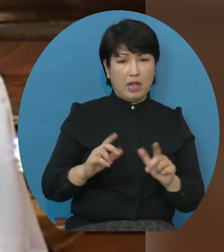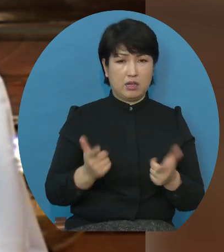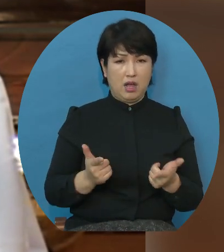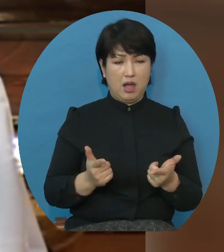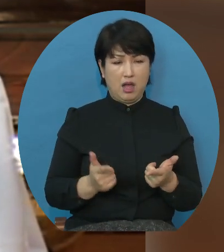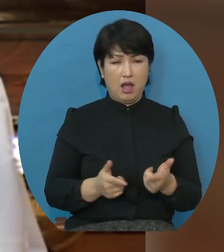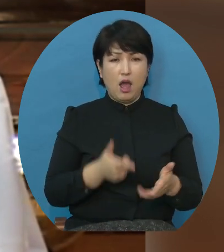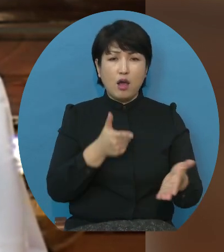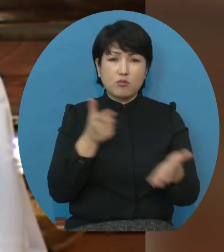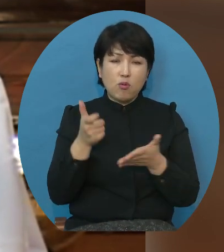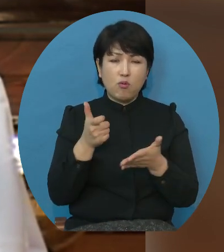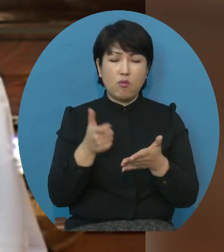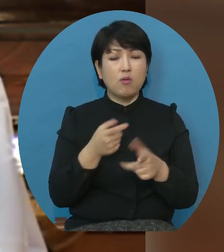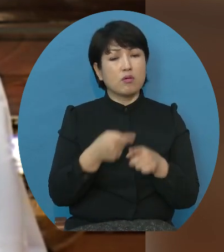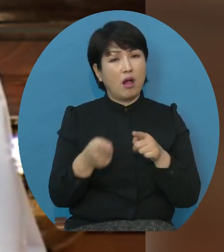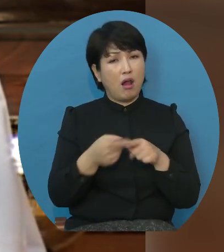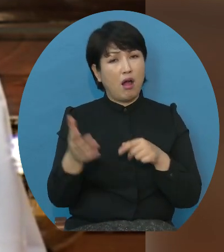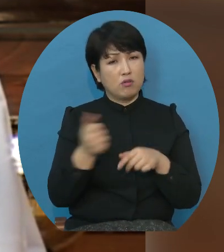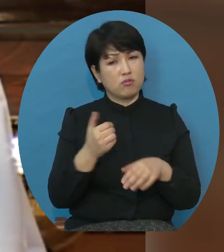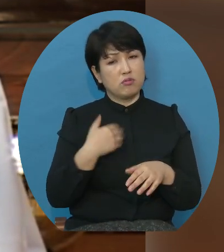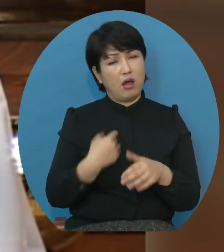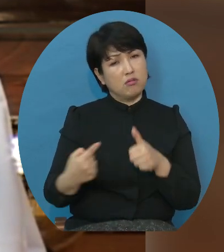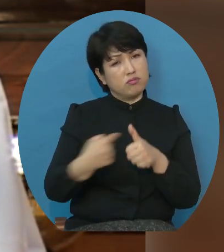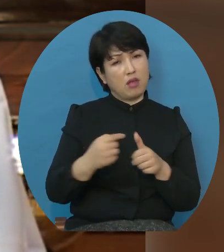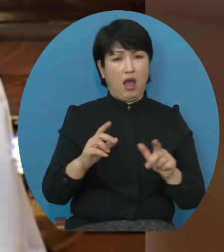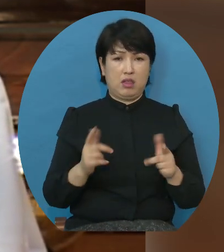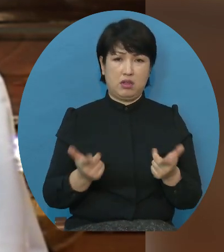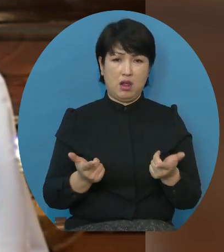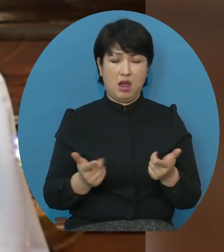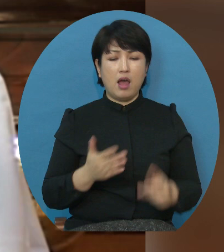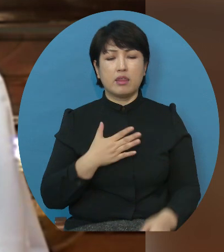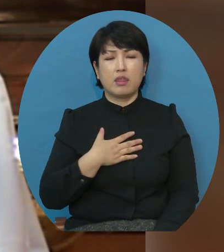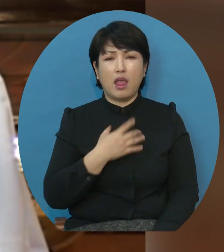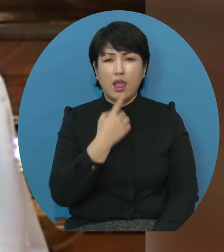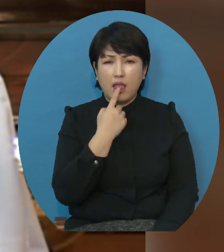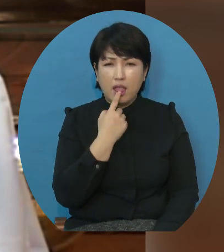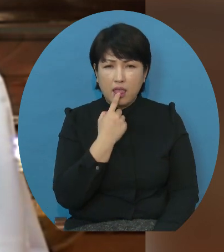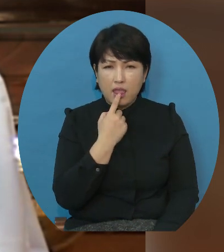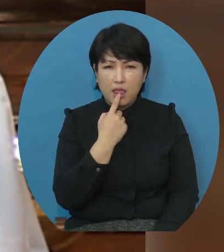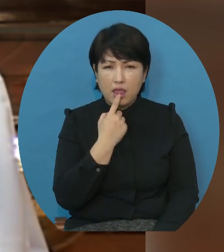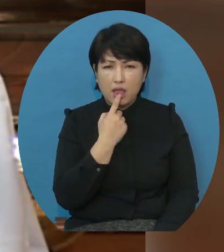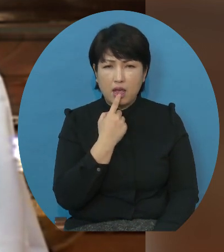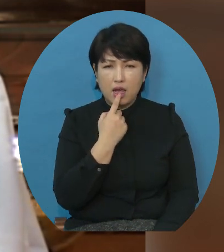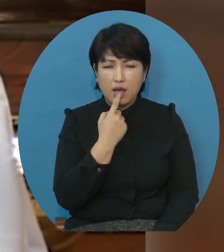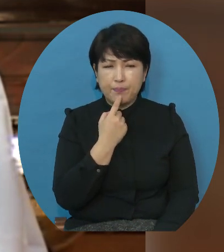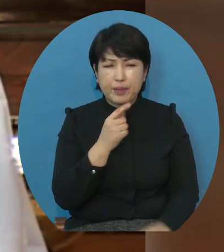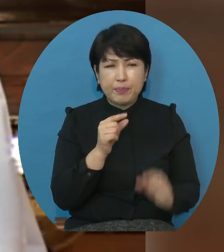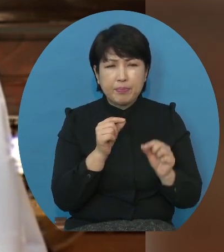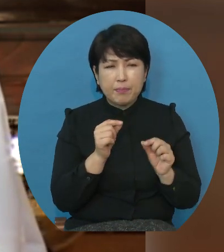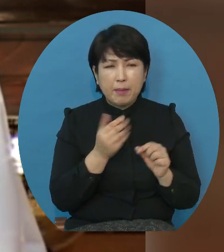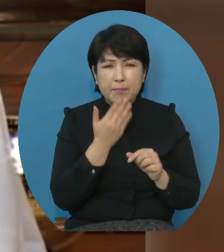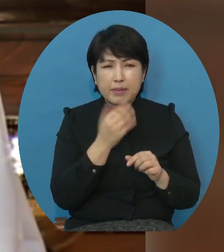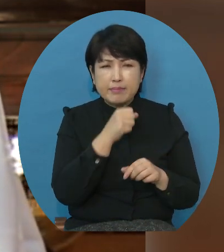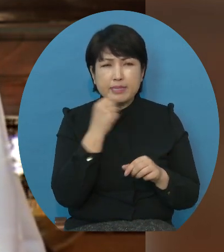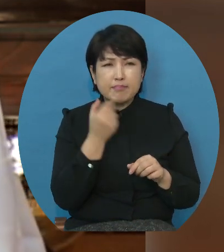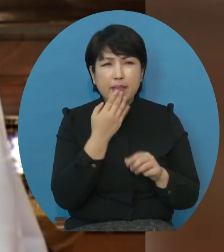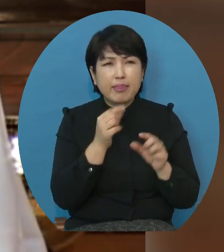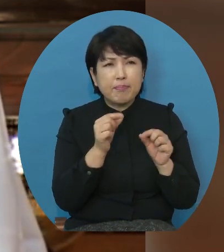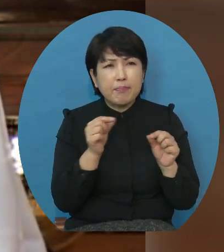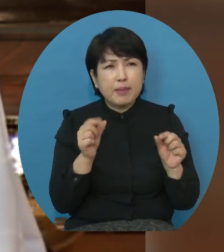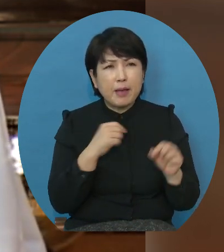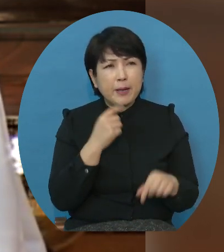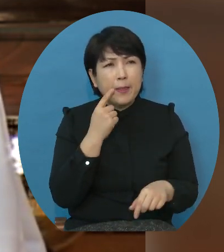총칼을 들고 와서 나를 해치는 게 아니라 내 혀끝에 그 음식맛에 집착 안